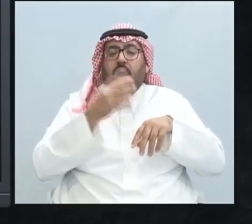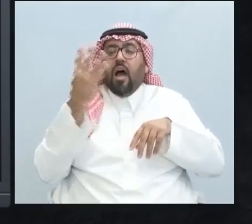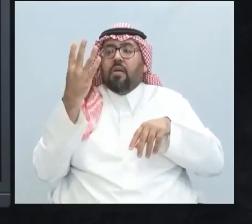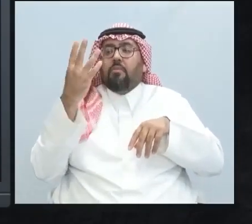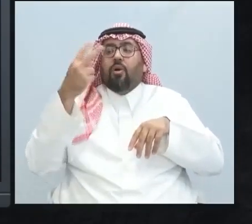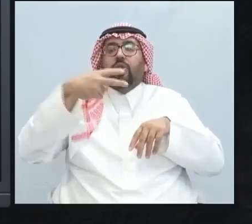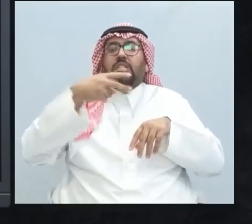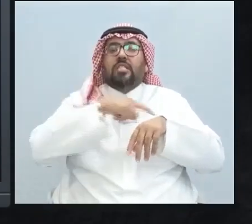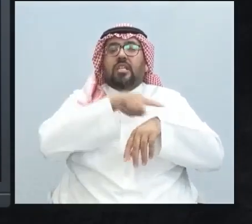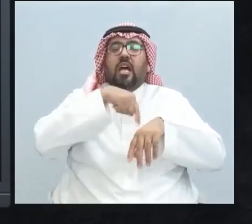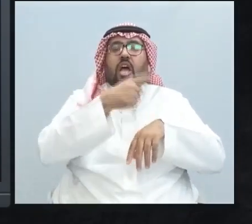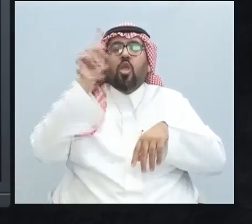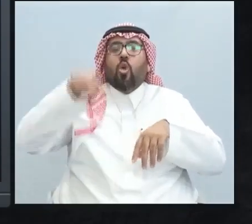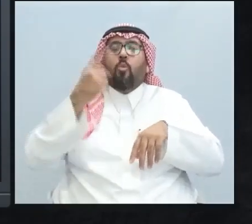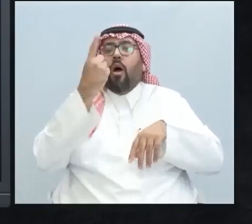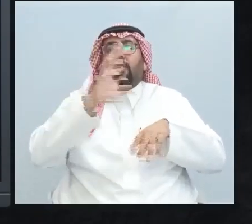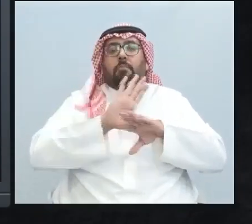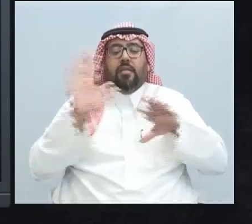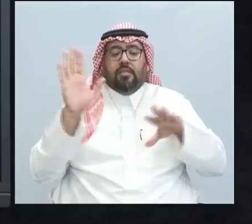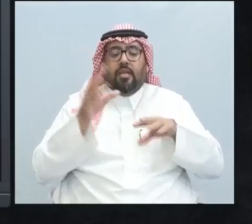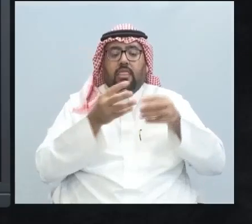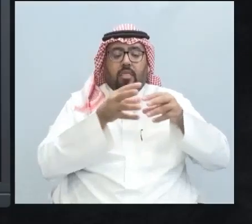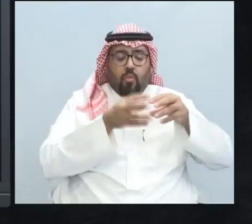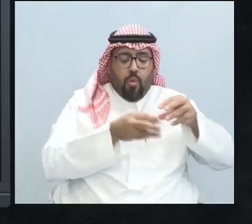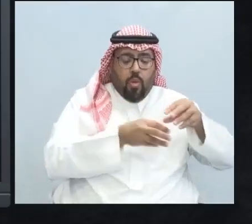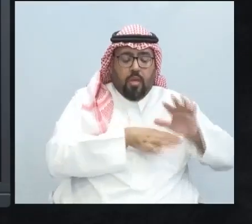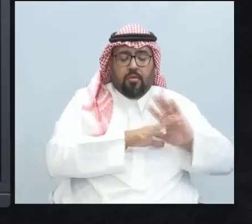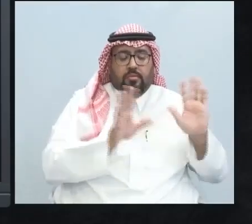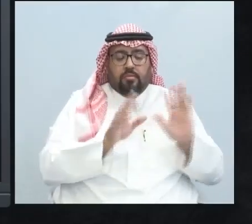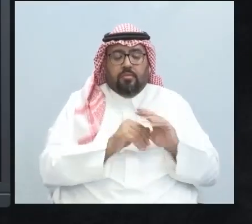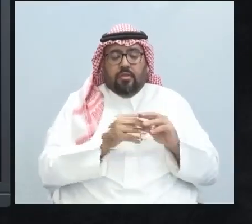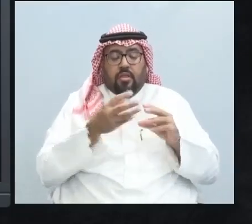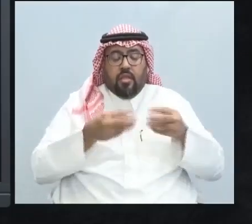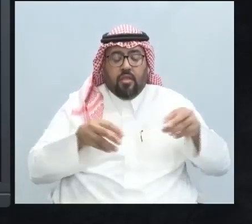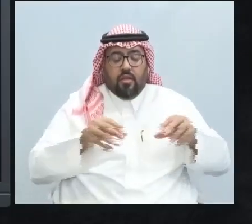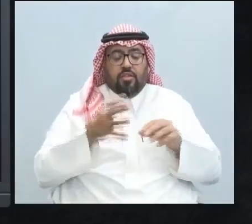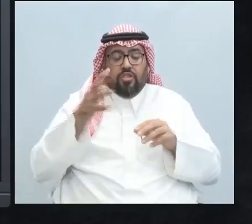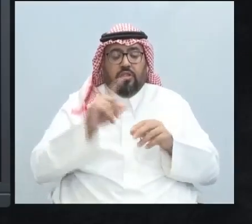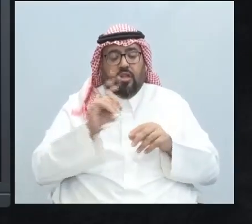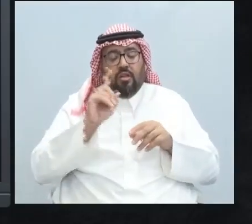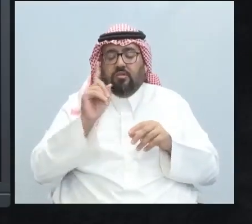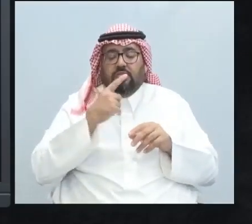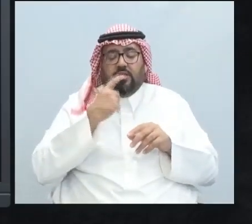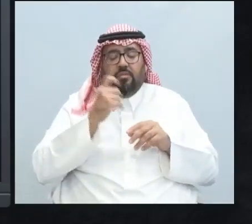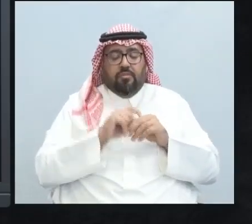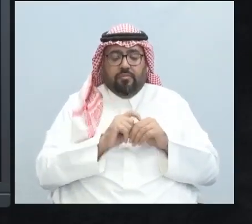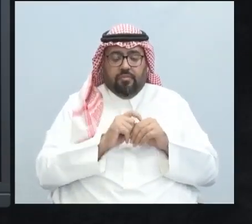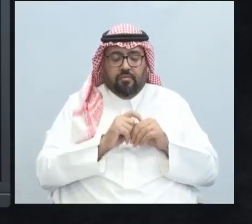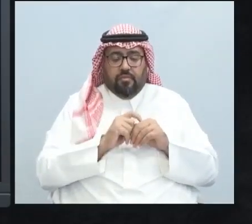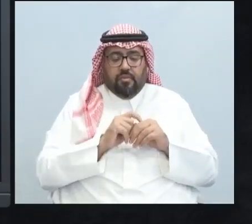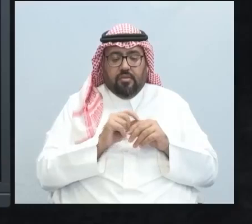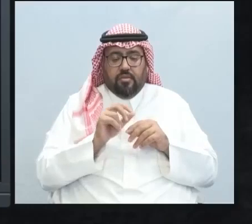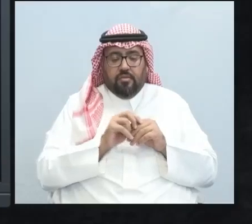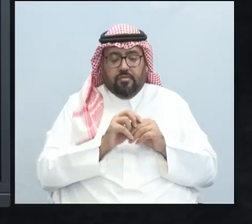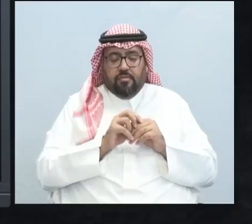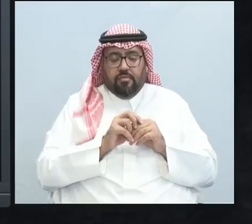هذه الفتره سوف تضمحل هذه البويضه ولن تستطيع القدره على انتاج افراد جديده او او ان تخصب